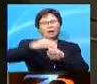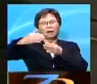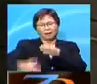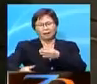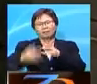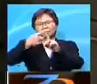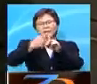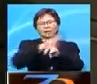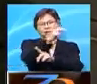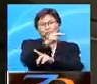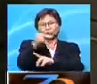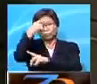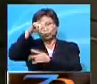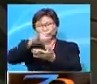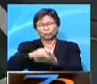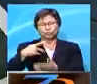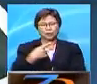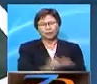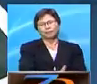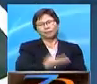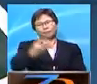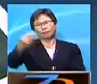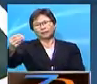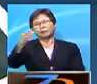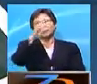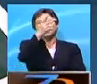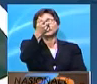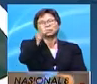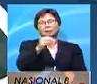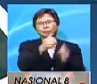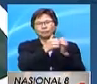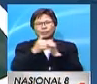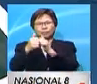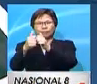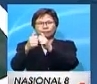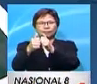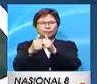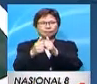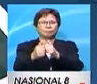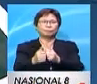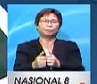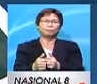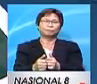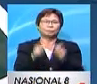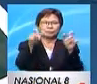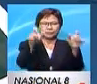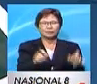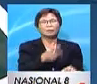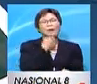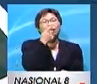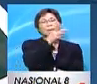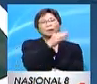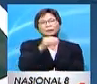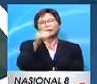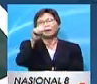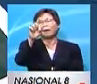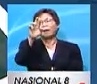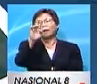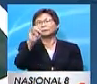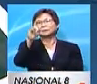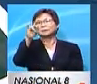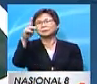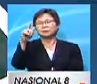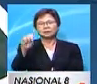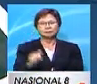Kuala kangsar Untuk itu kita kembali semula ke angkasapuri bersama Kamal dan Atika silakan terima